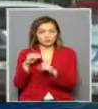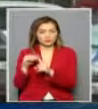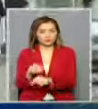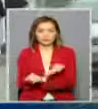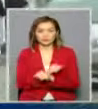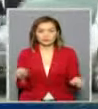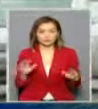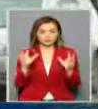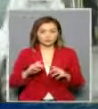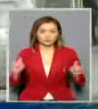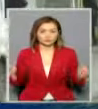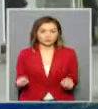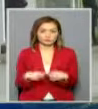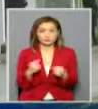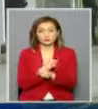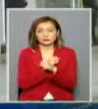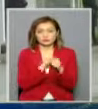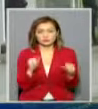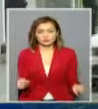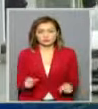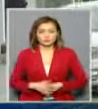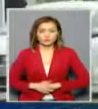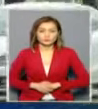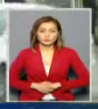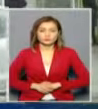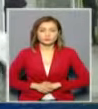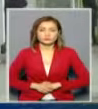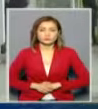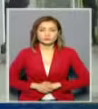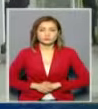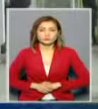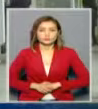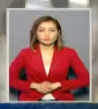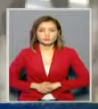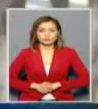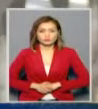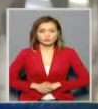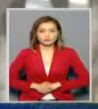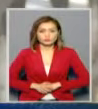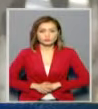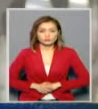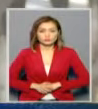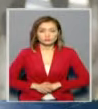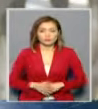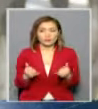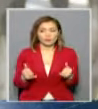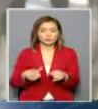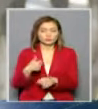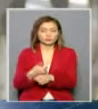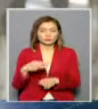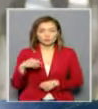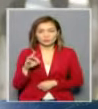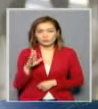нарушить целостность нашего государства, отмечает общественный активист Шинар Истелеова. Сейчас предпринимает наш президент